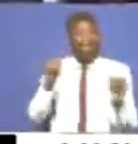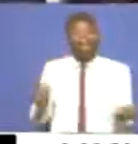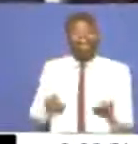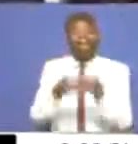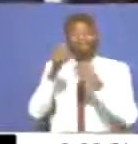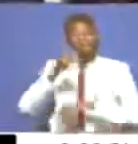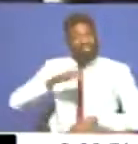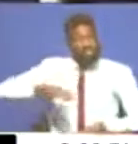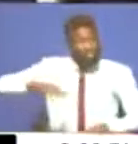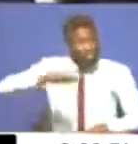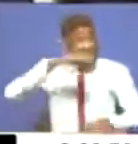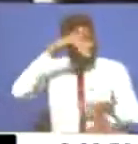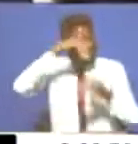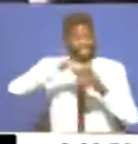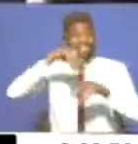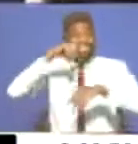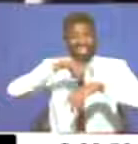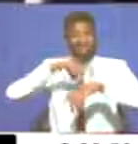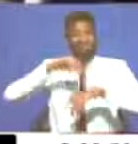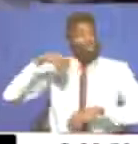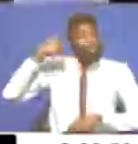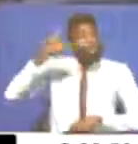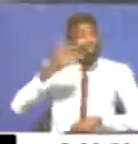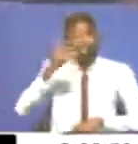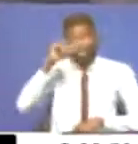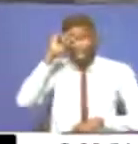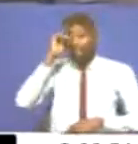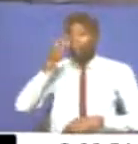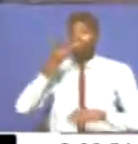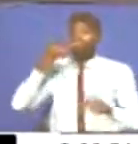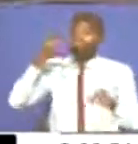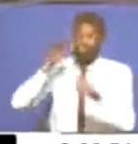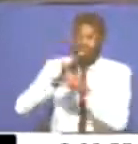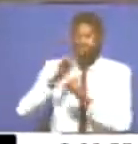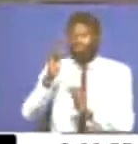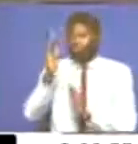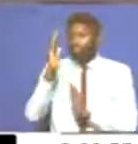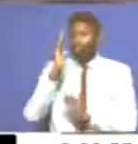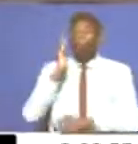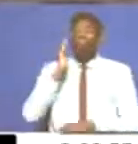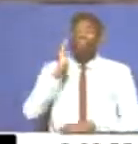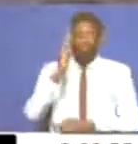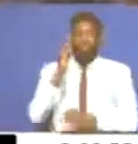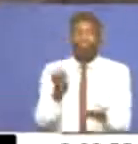This, despite constant assurance by the government that security will be restored in the area. Ben Chumba.